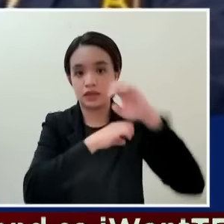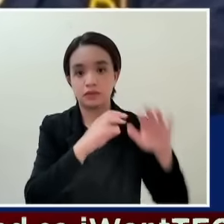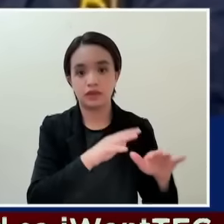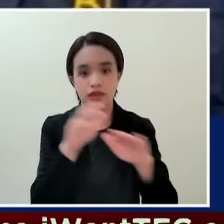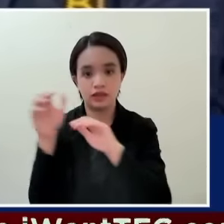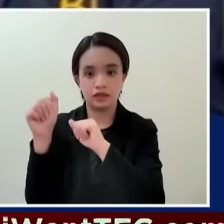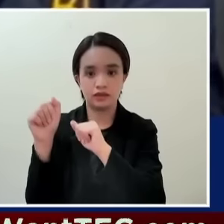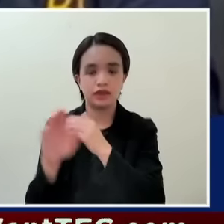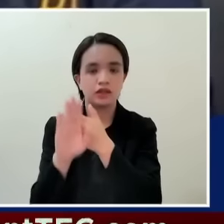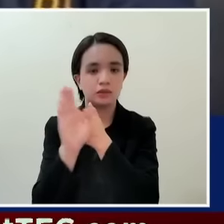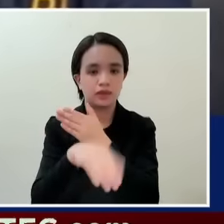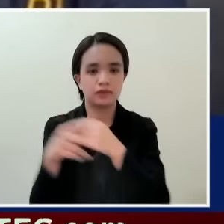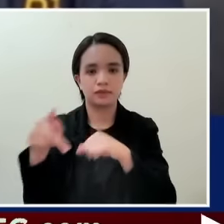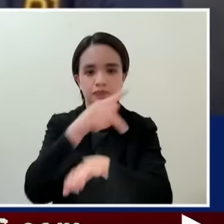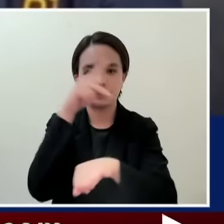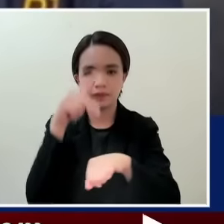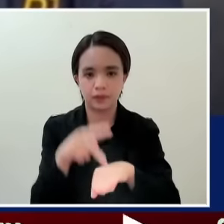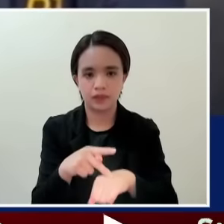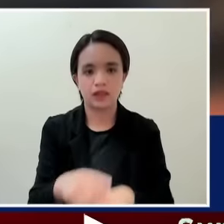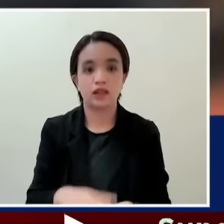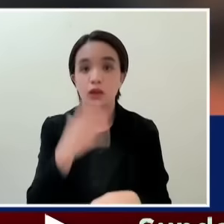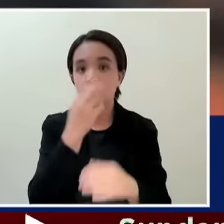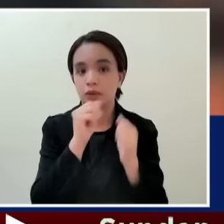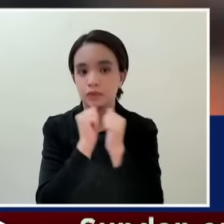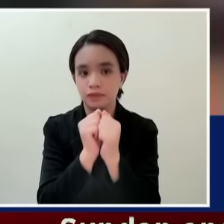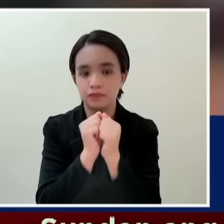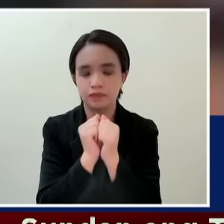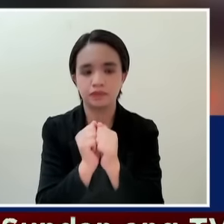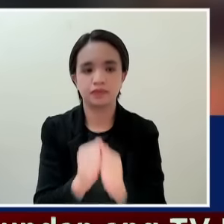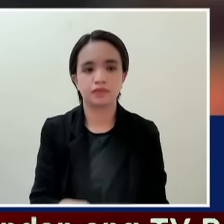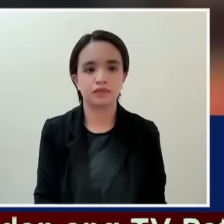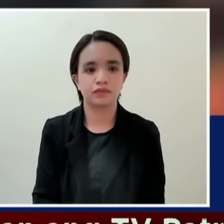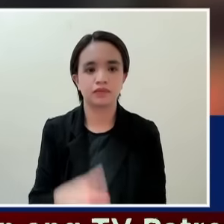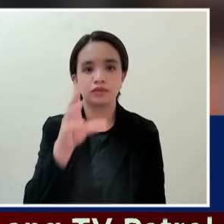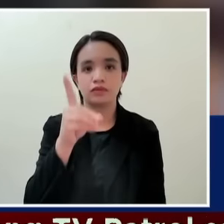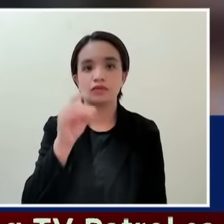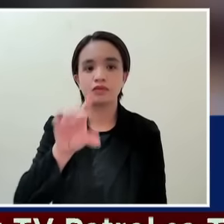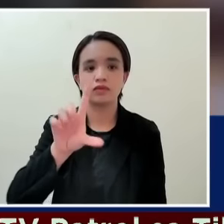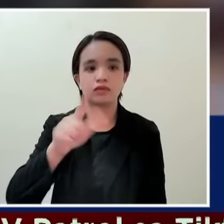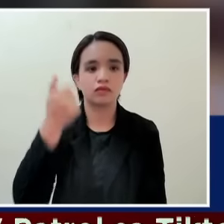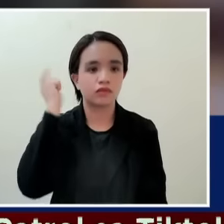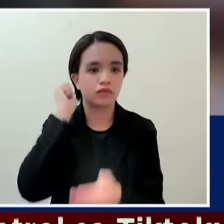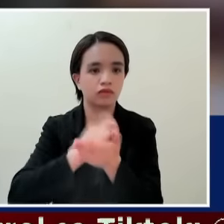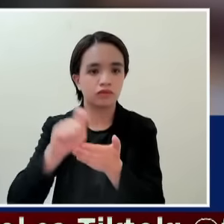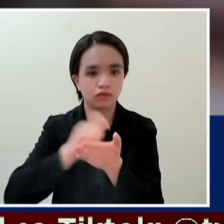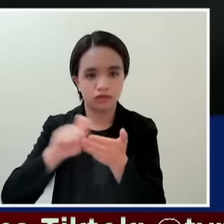ng Pilipinas. Kasama niya sa biyahe sina Interior Secretary Ben-Hur Abalos,